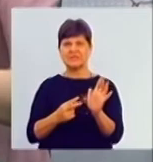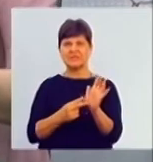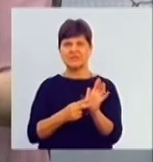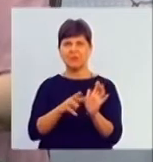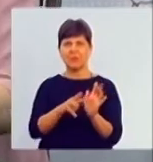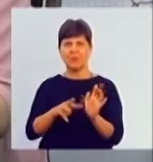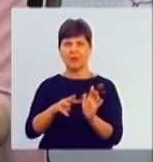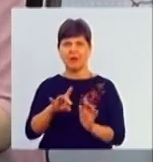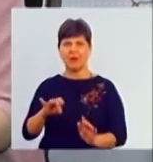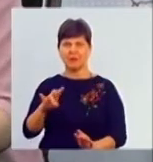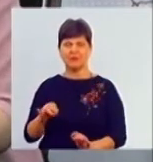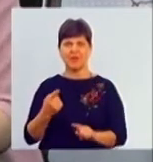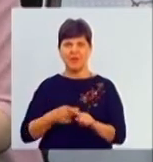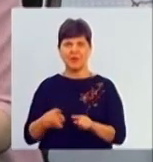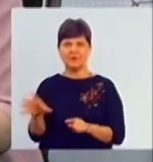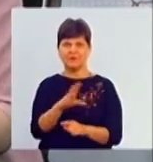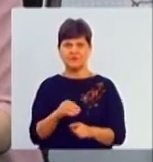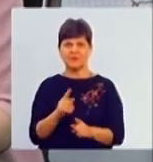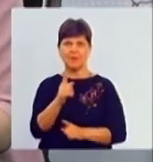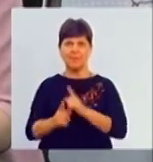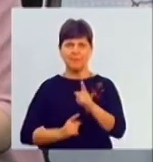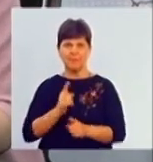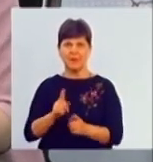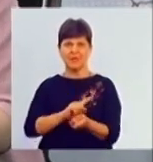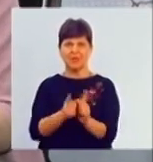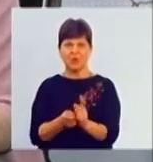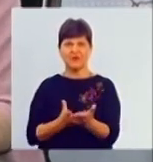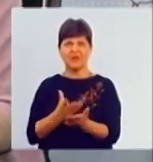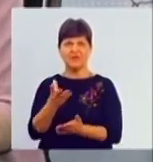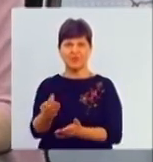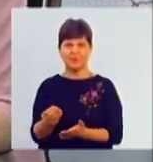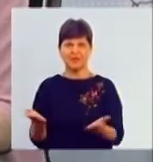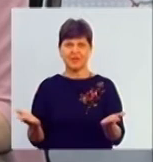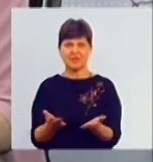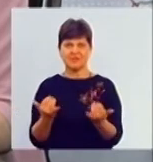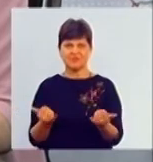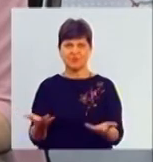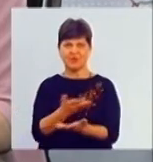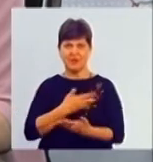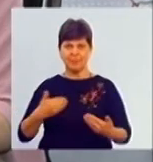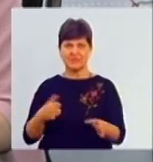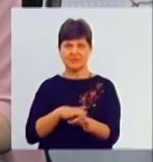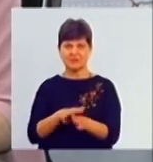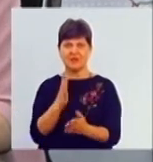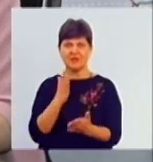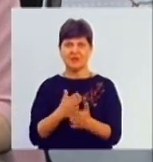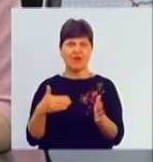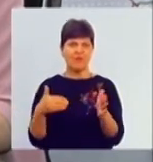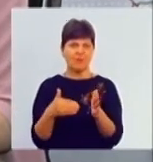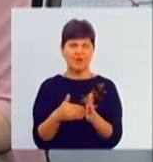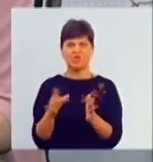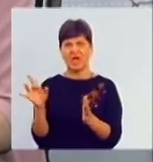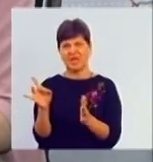всі ці осучаснені перераховані виплати, які ми сьогодні здійснили, вони є в межах ресурсу